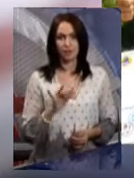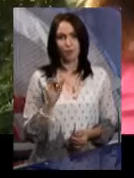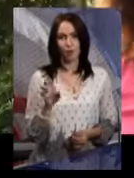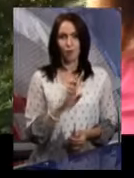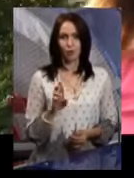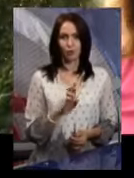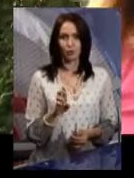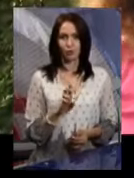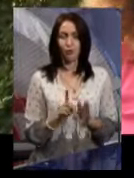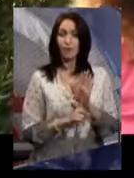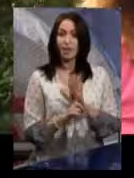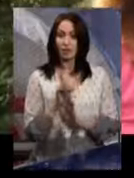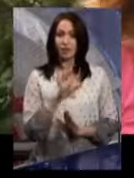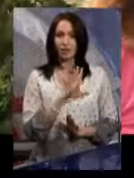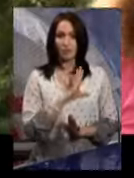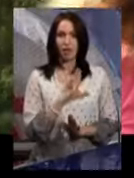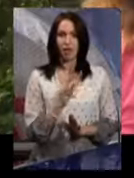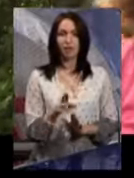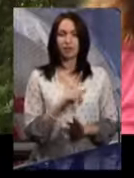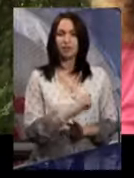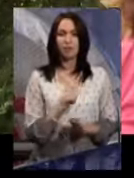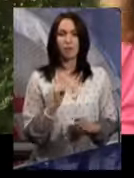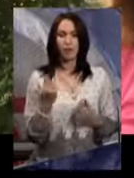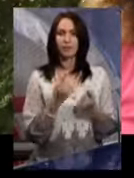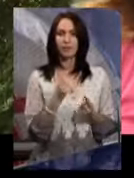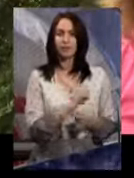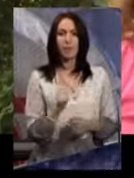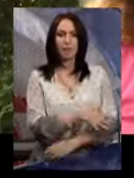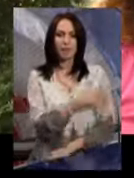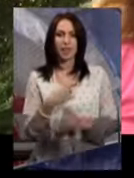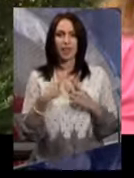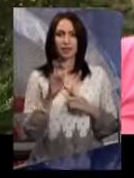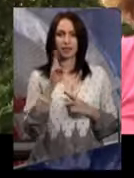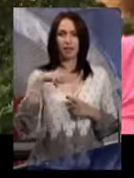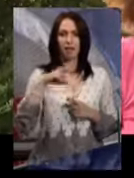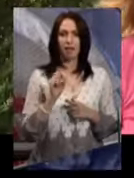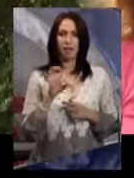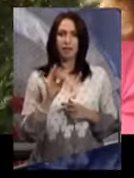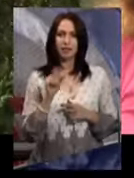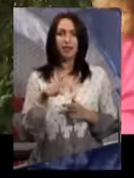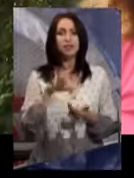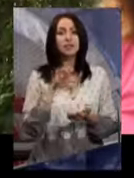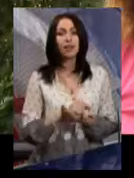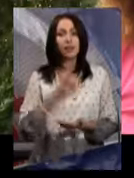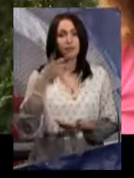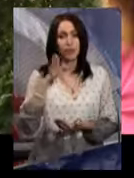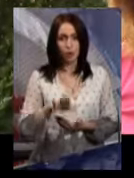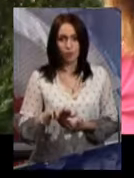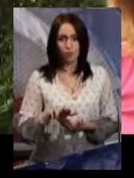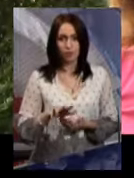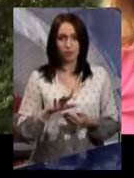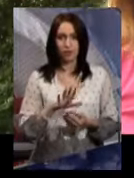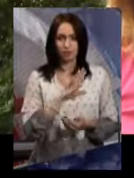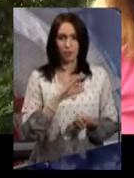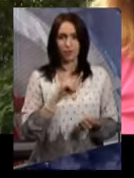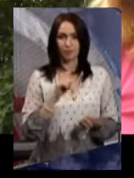бронзу. Спочатку була класика, найдовший вид програми. Там він зайняв друге місце, боровся